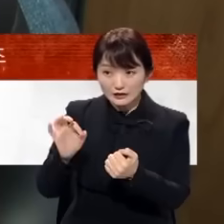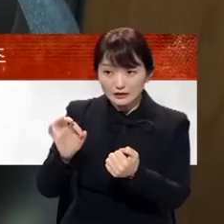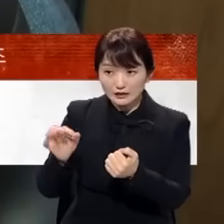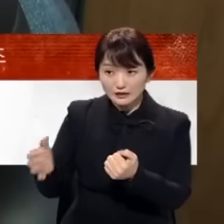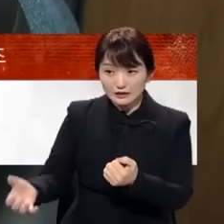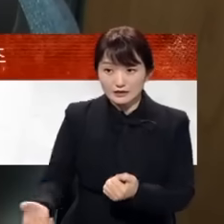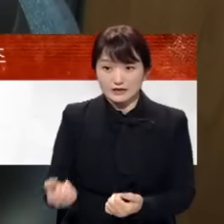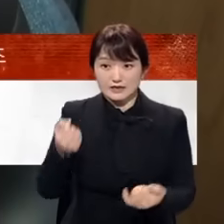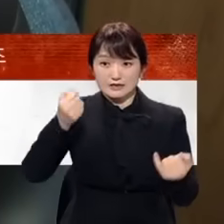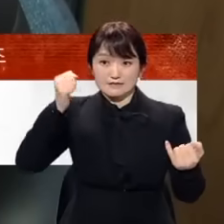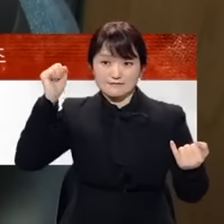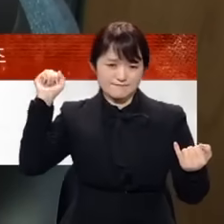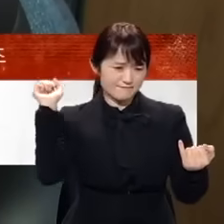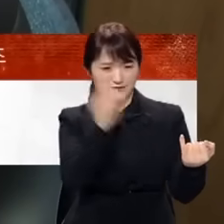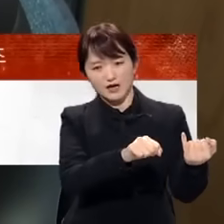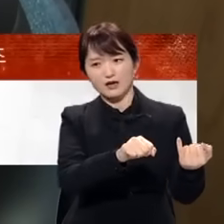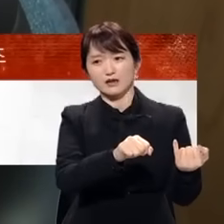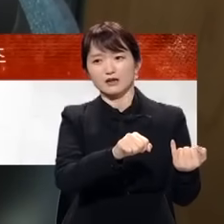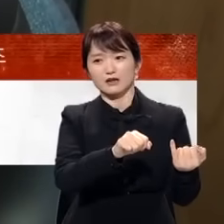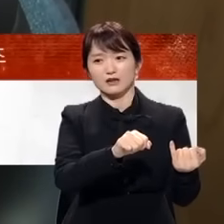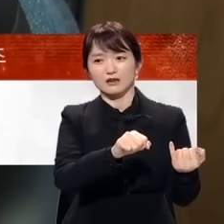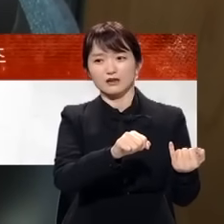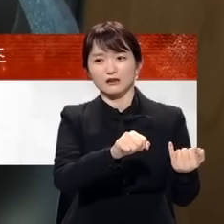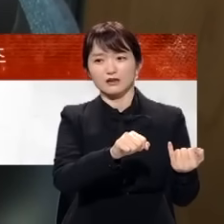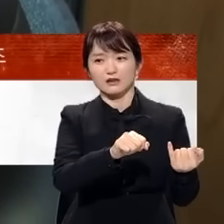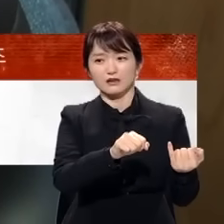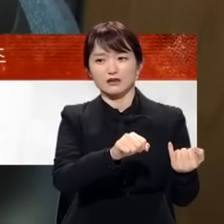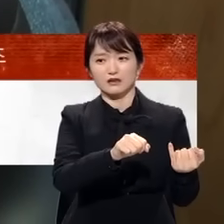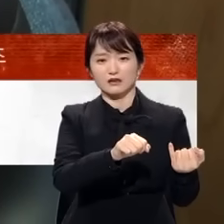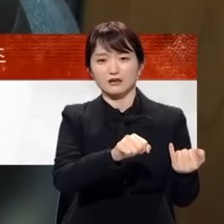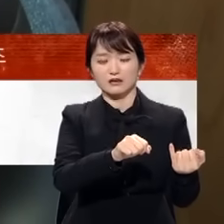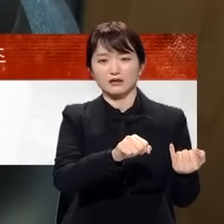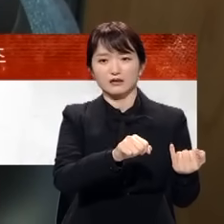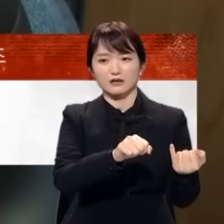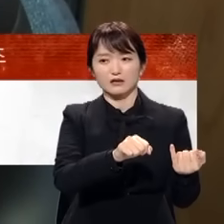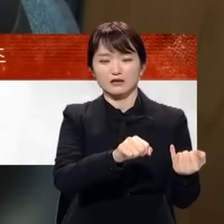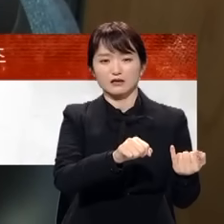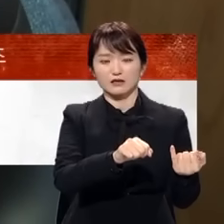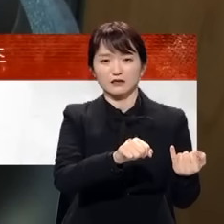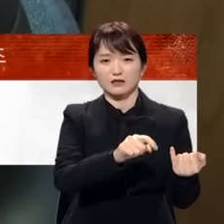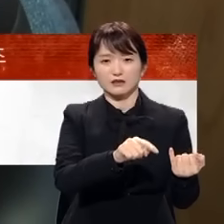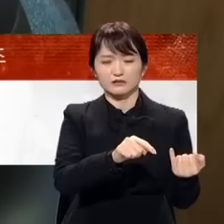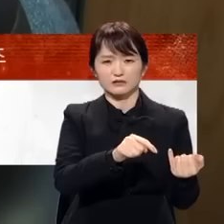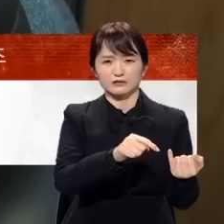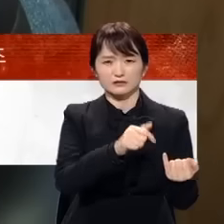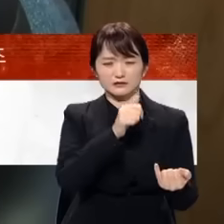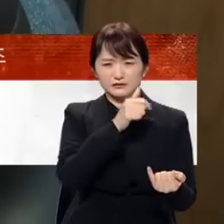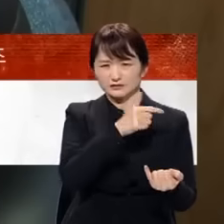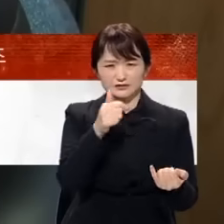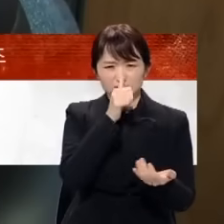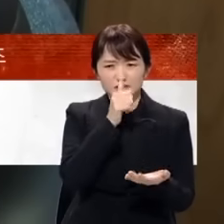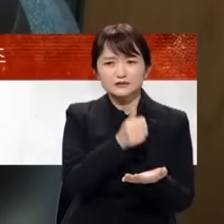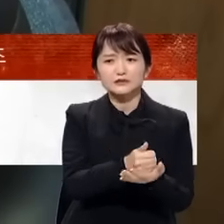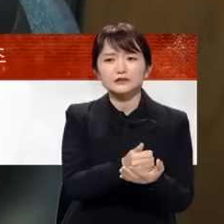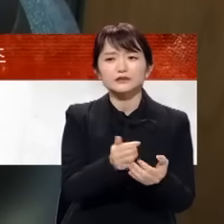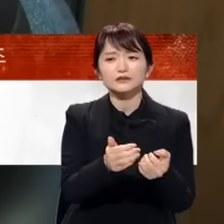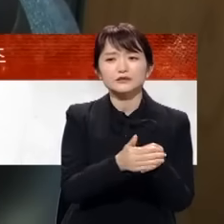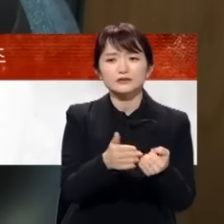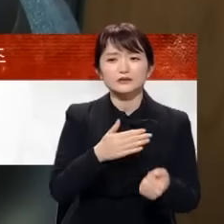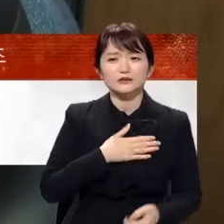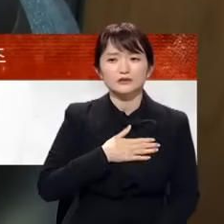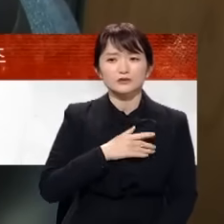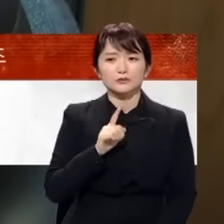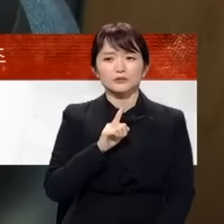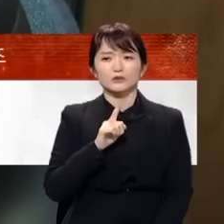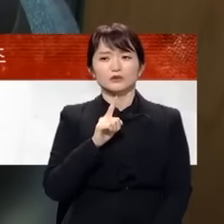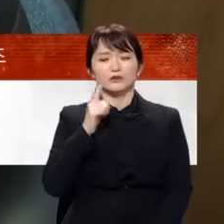저도 모르게 그냥 그게 화가 나서 내리쳤는데 그 순간 이것도 하나의 큰 죄기 때문에 저도 모르게